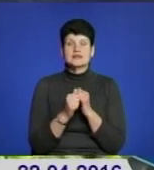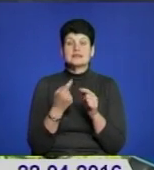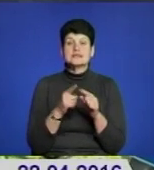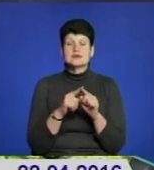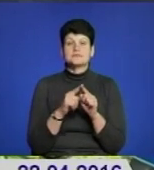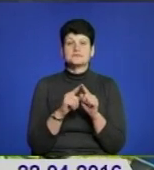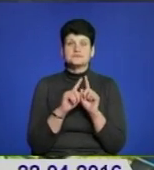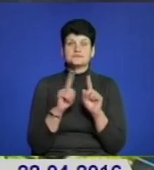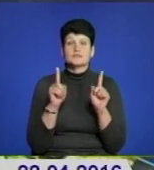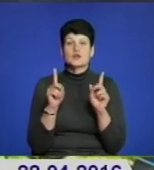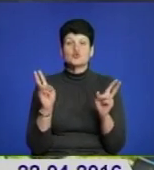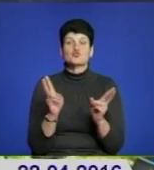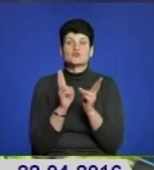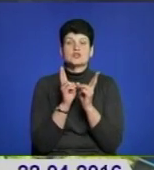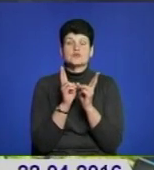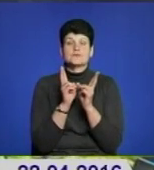проблиск зустрічі